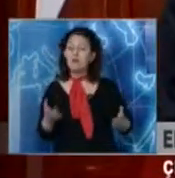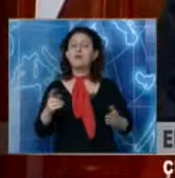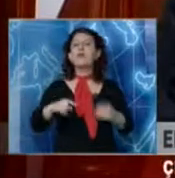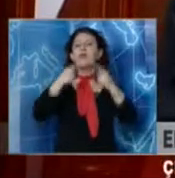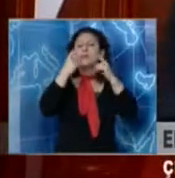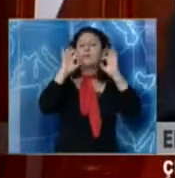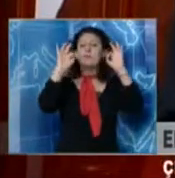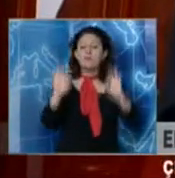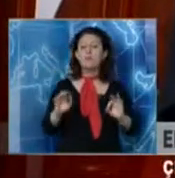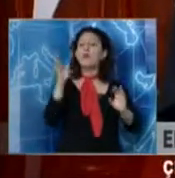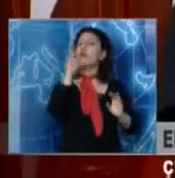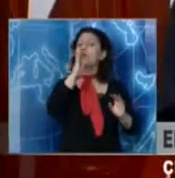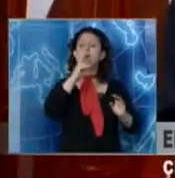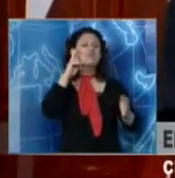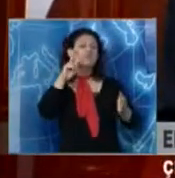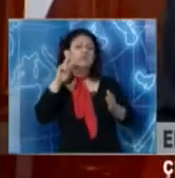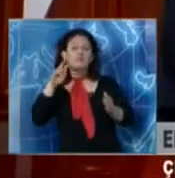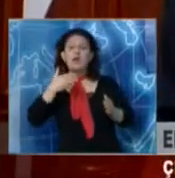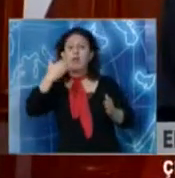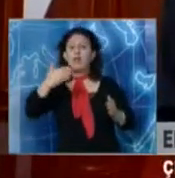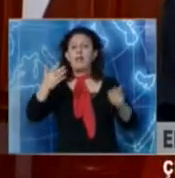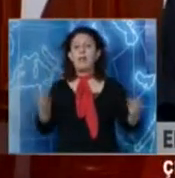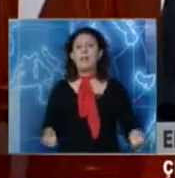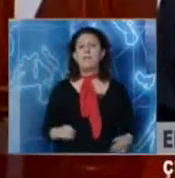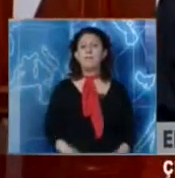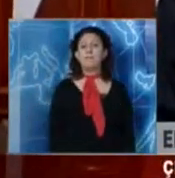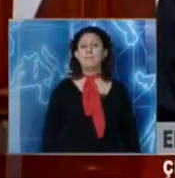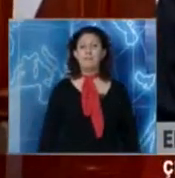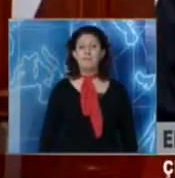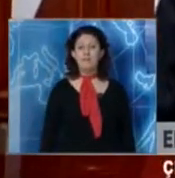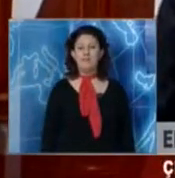Hulusi Çelik, Kocaeli hakkında izlenimlerini anlattı. Tabii,